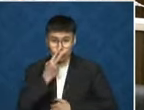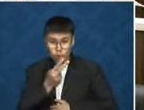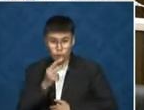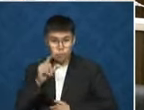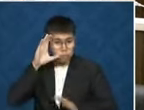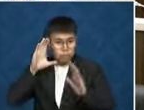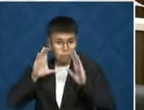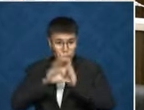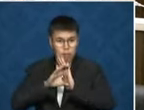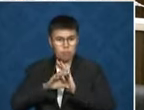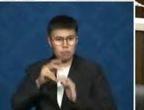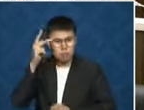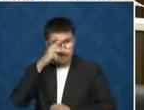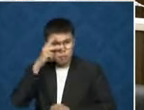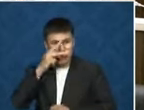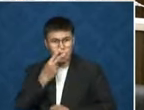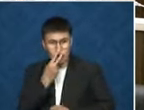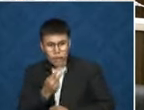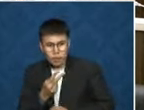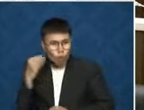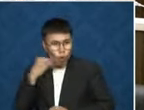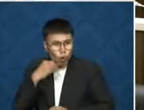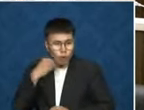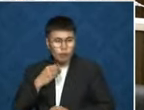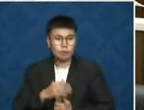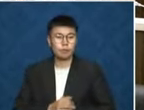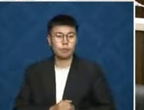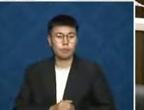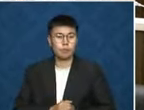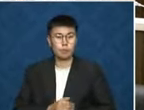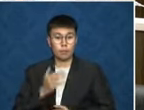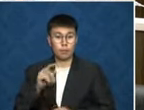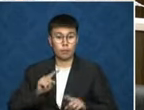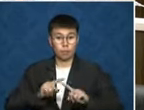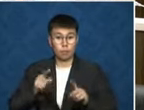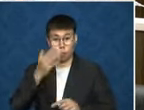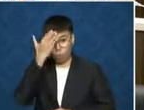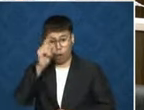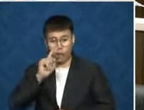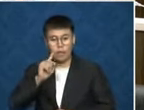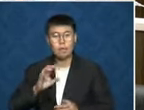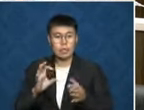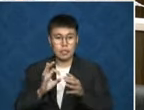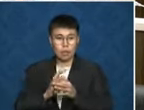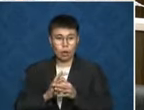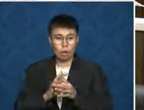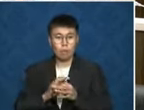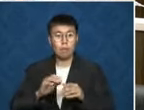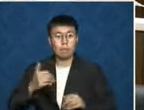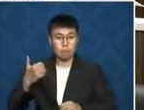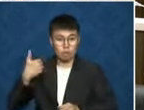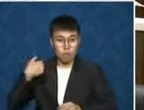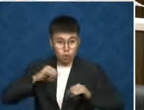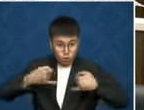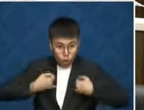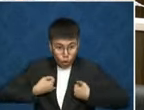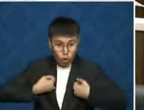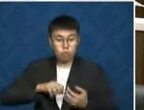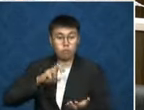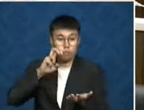ภาพแปลกๆตาเกิดขึ้นแต่เนื่องจากว่าฐานเดิมมันเป็นเรื่องของลิขสิทธิ์จากข้อมูลที่ถูกใส่เก็บ